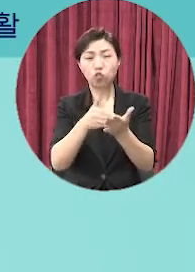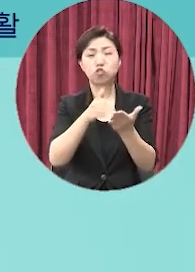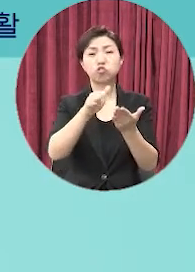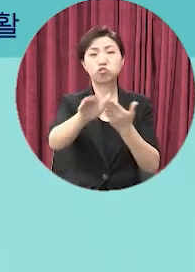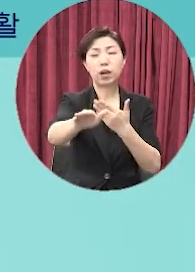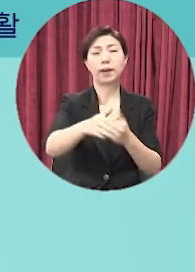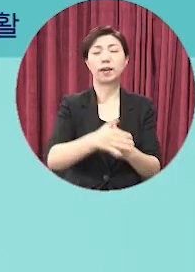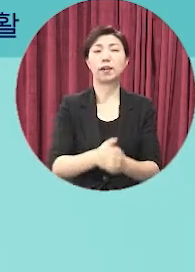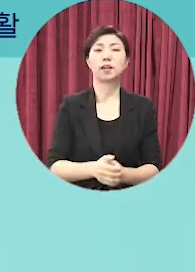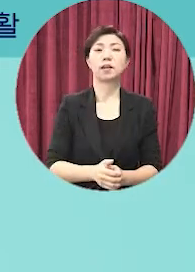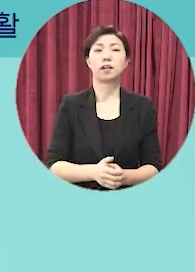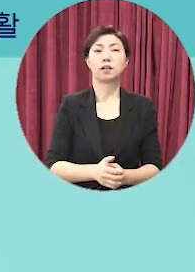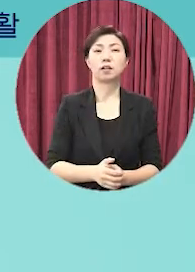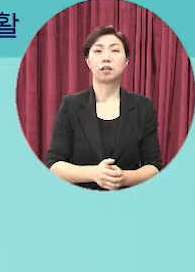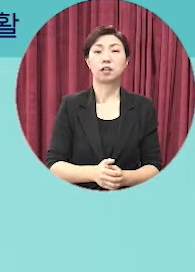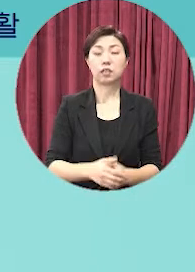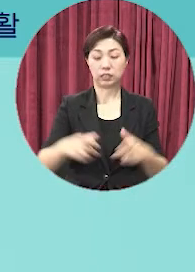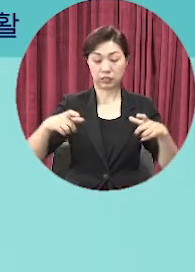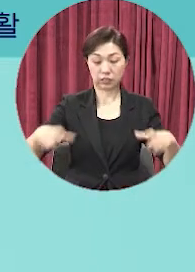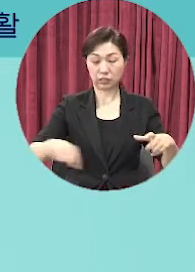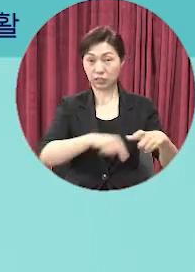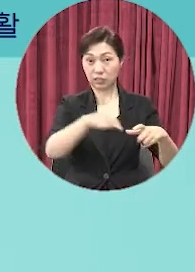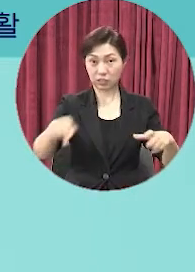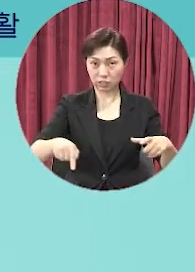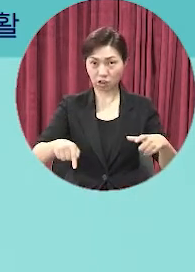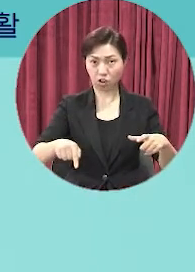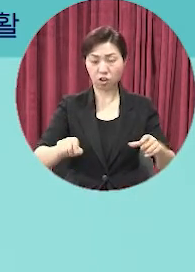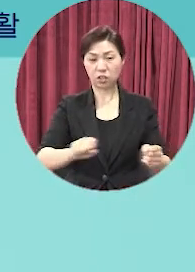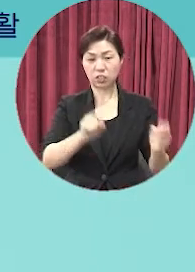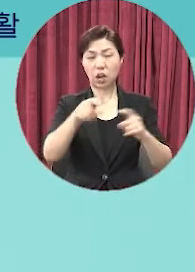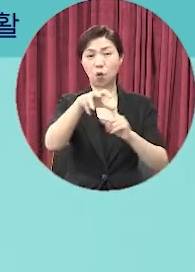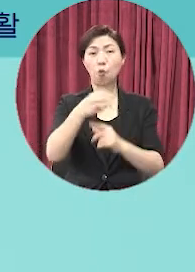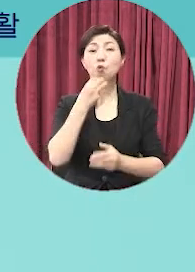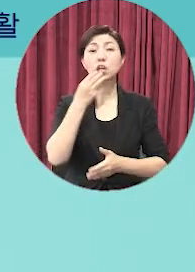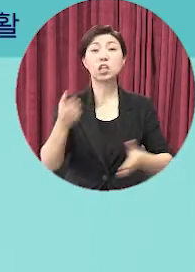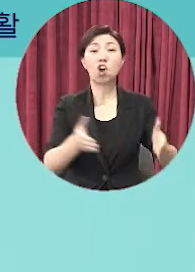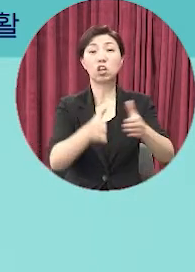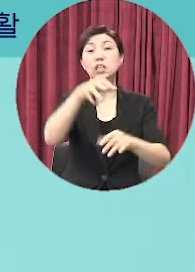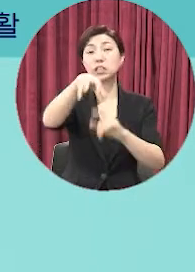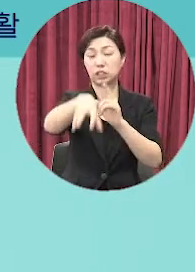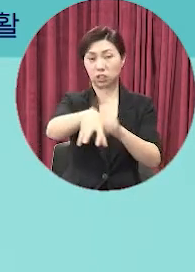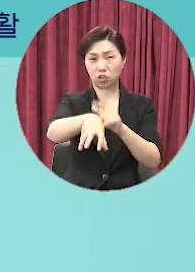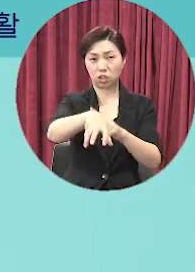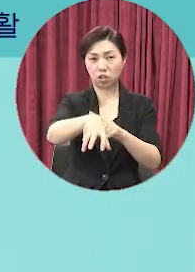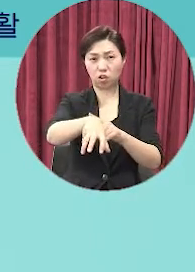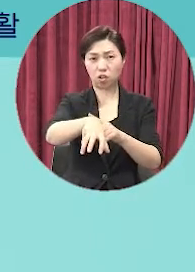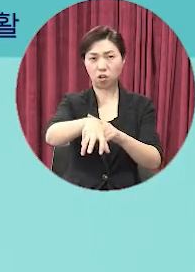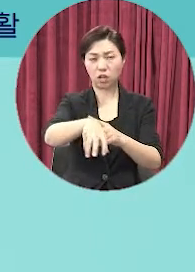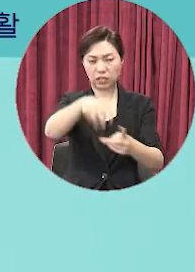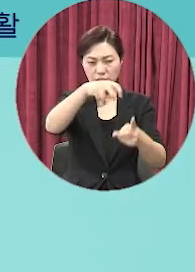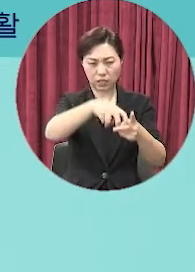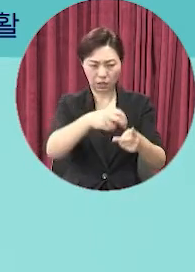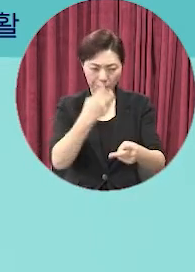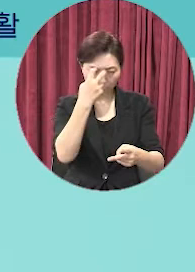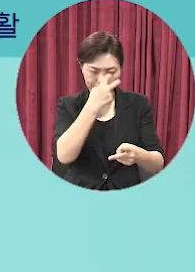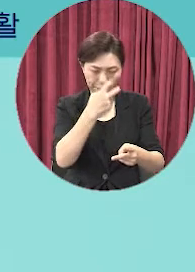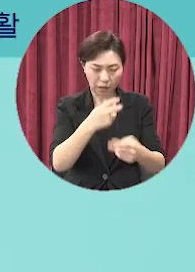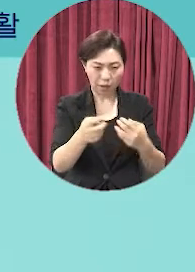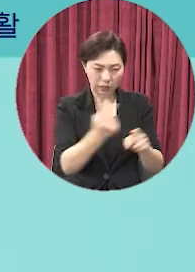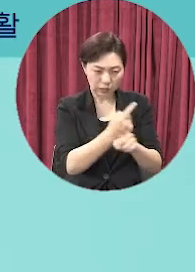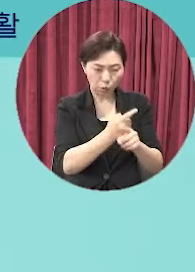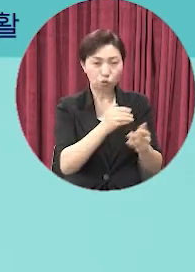현재 지역장애인 보건의료센터 경기도에서 그 센터 내소에서 평가를 한 다음에 이제 가정 내로